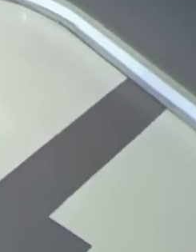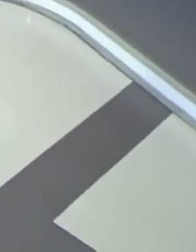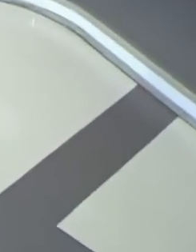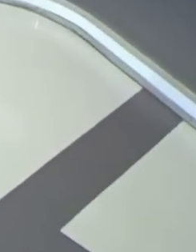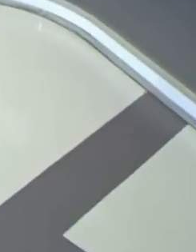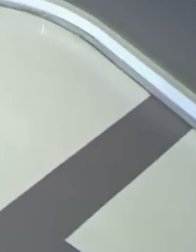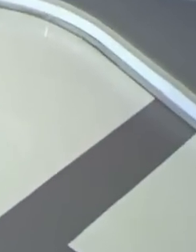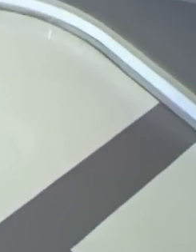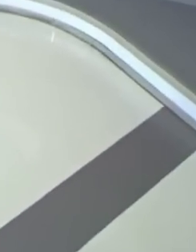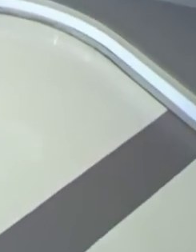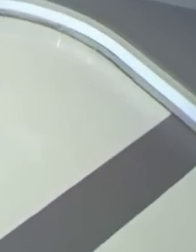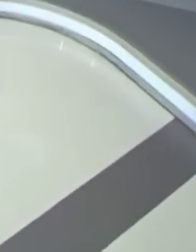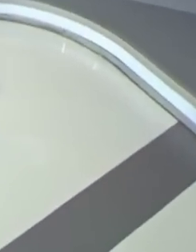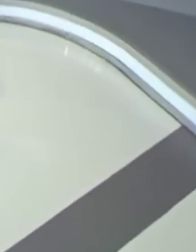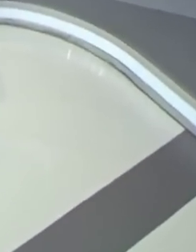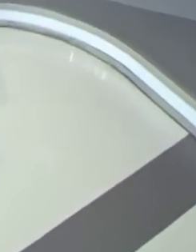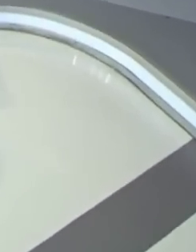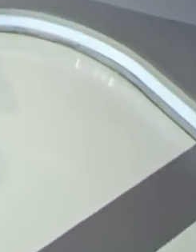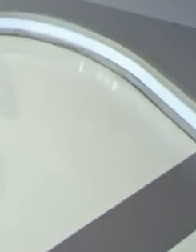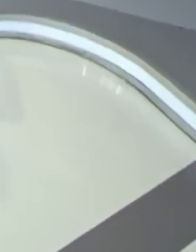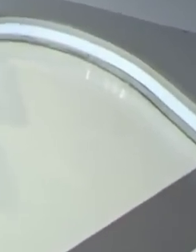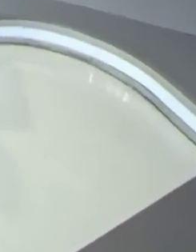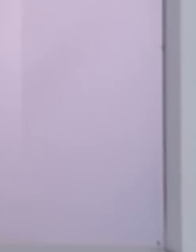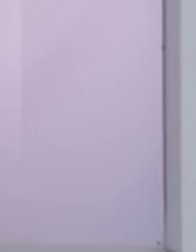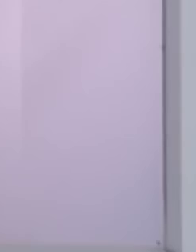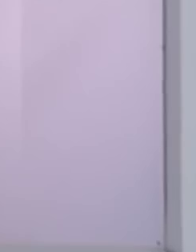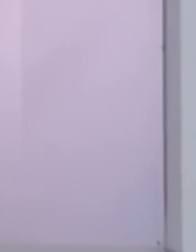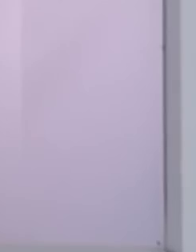Magandang gabi po, Luzon, Visayas at Mindanao.